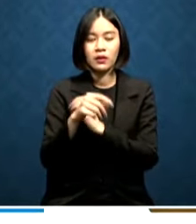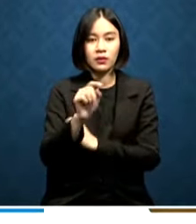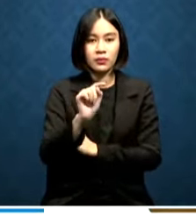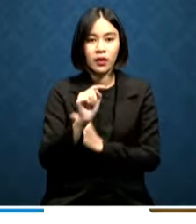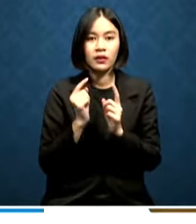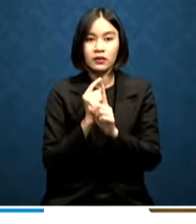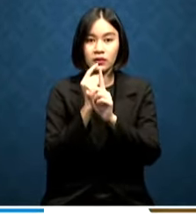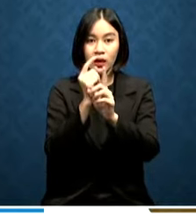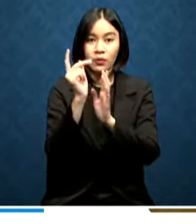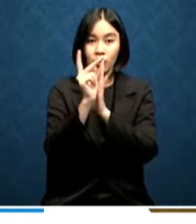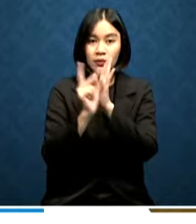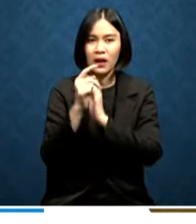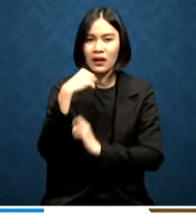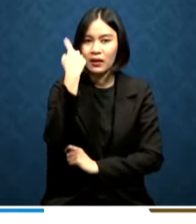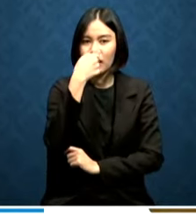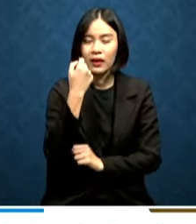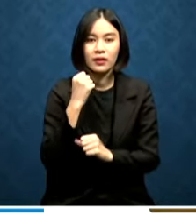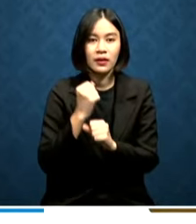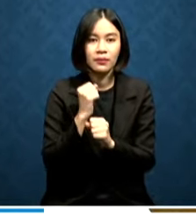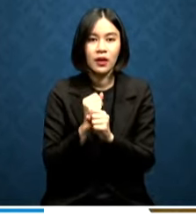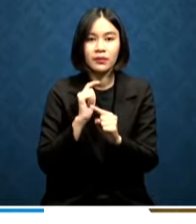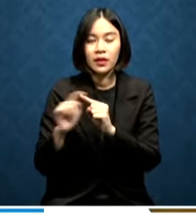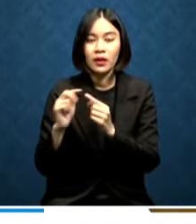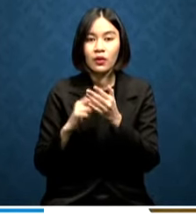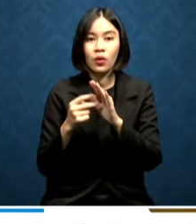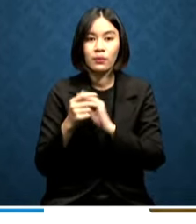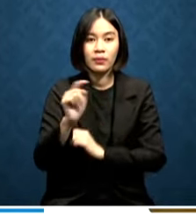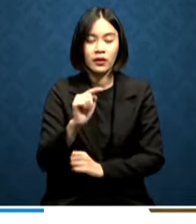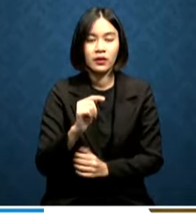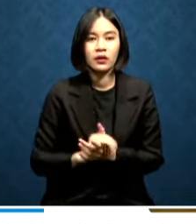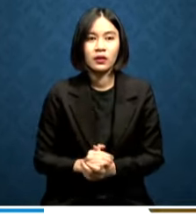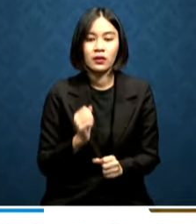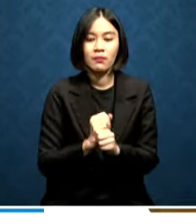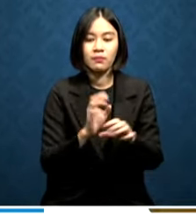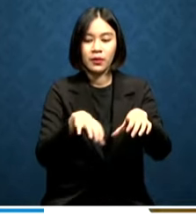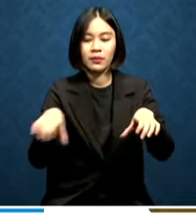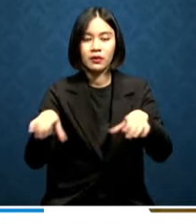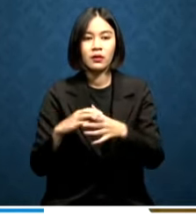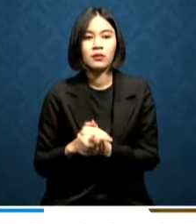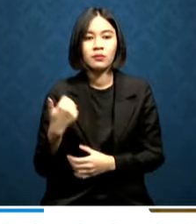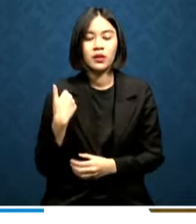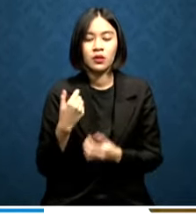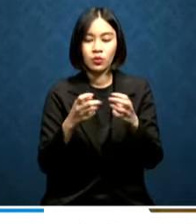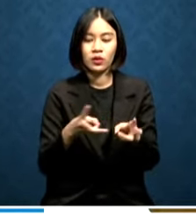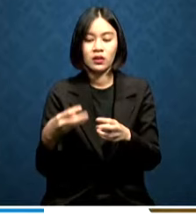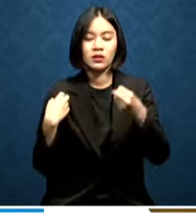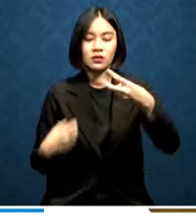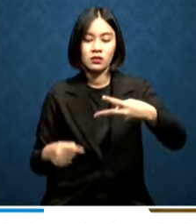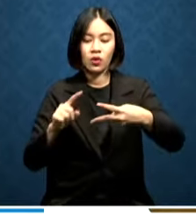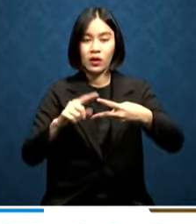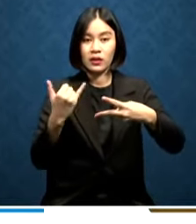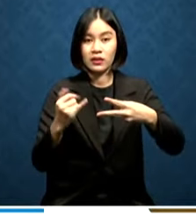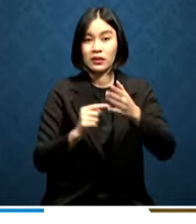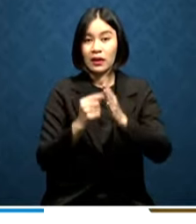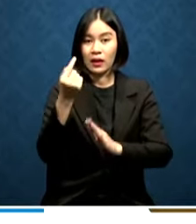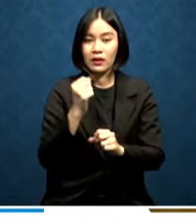ตามกฎหมายเนี่ยคนที่จะทำเนี่ยนะครับคือหน่วยงานมันจะมีสองแบบในครั้งนี้ครั้งแรกเนี่ย